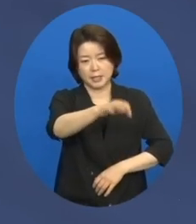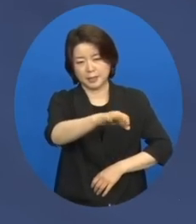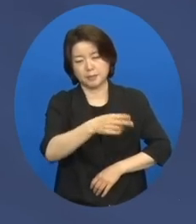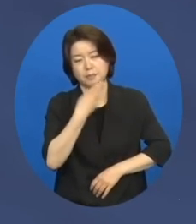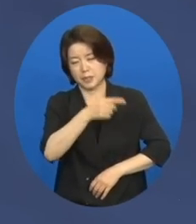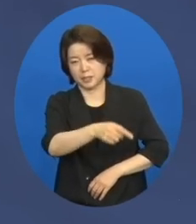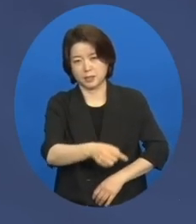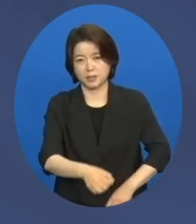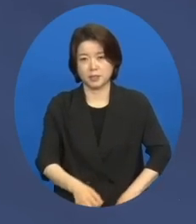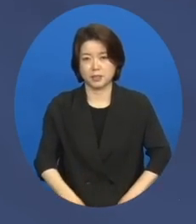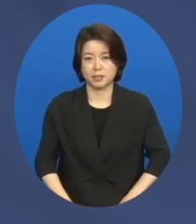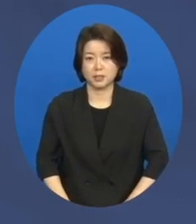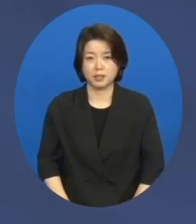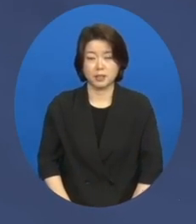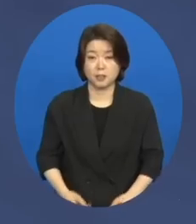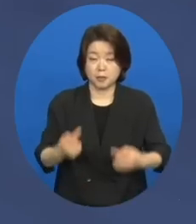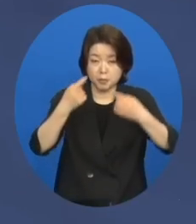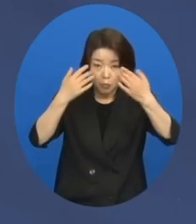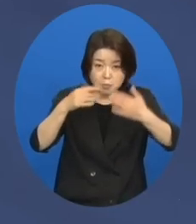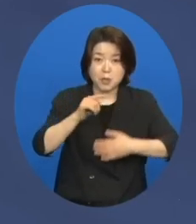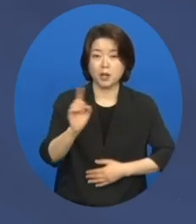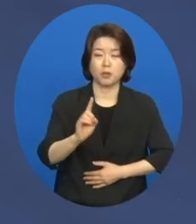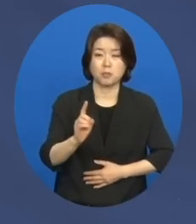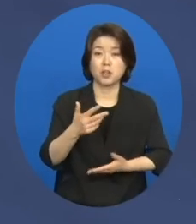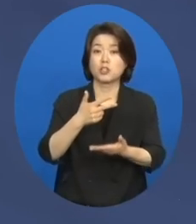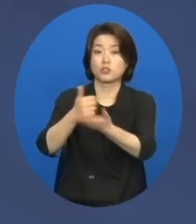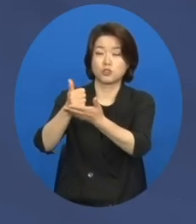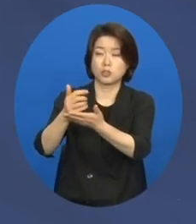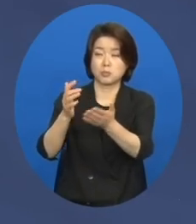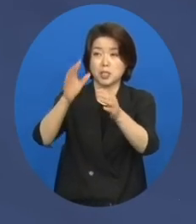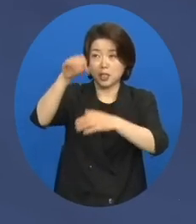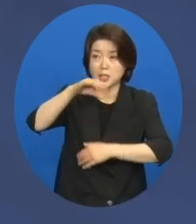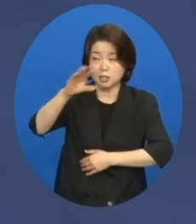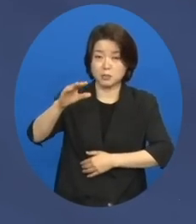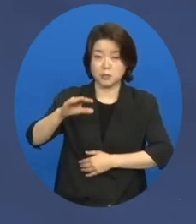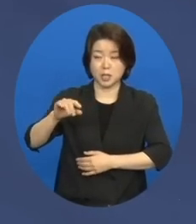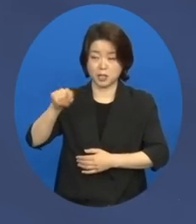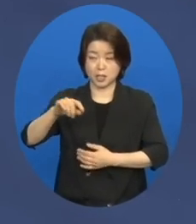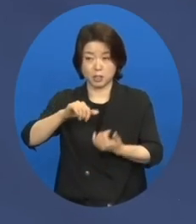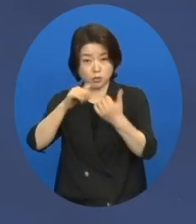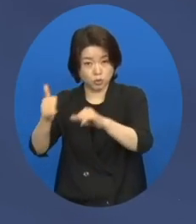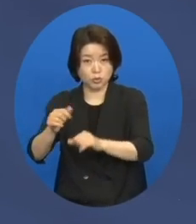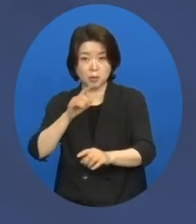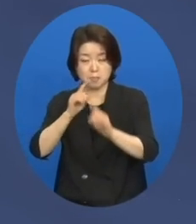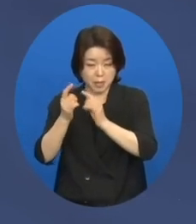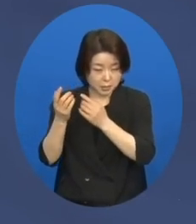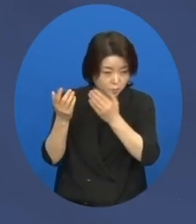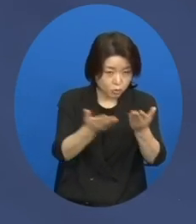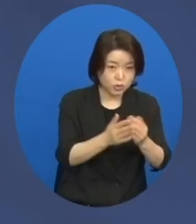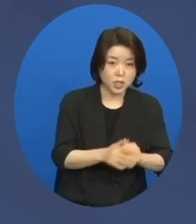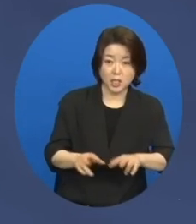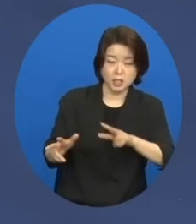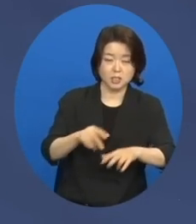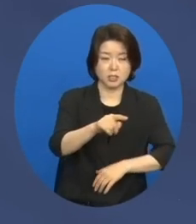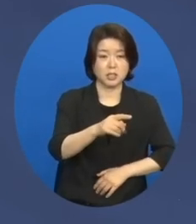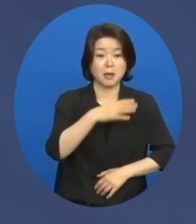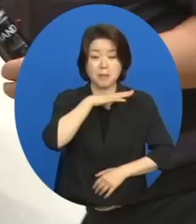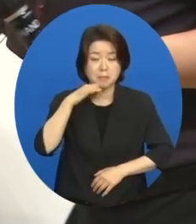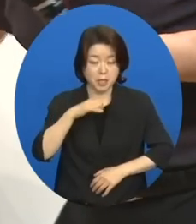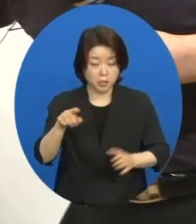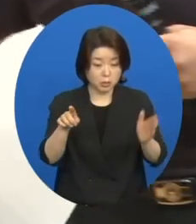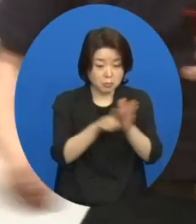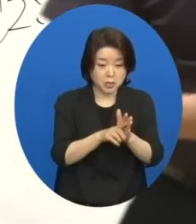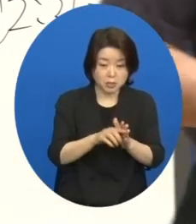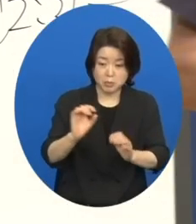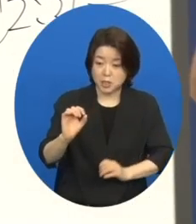얘기입니다. 분명한 건 주님이 십자가에 죽으실 걸 말씀하자마자 드디어 그의 믿음이 어디에